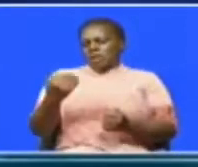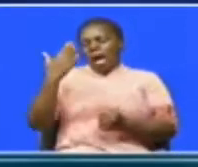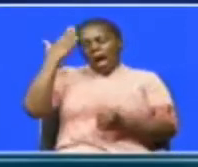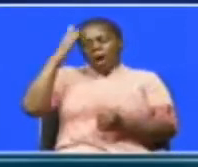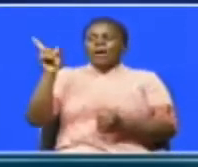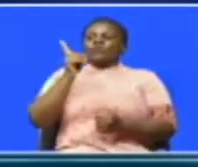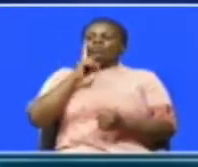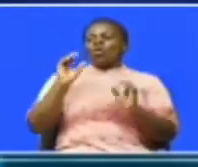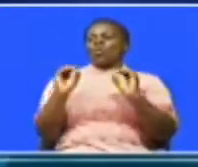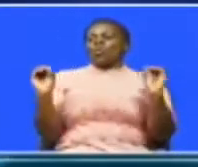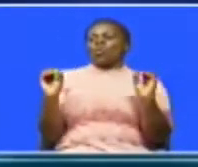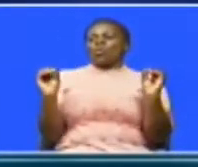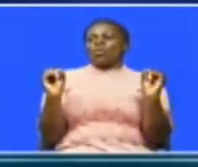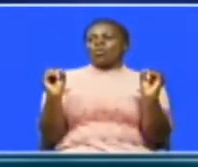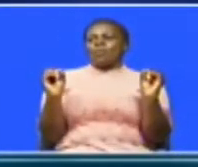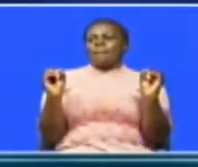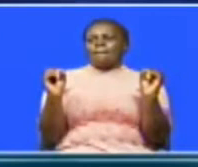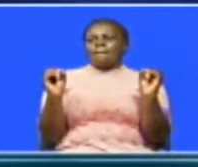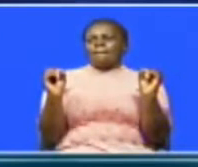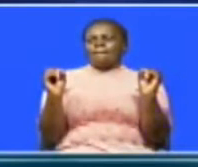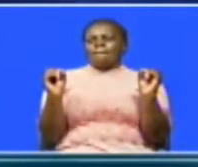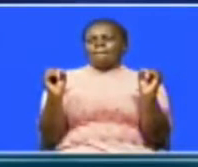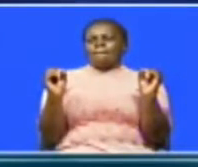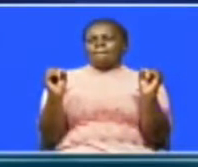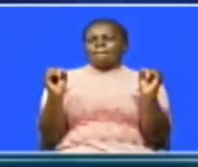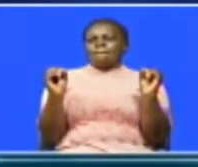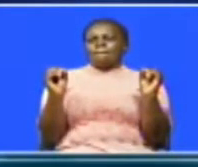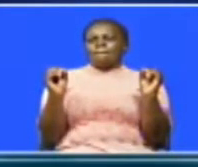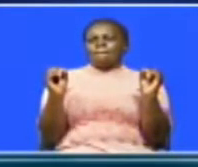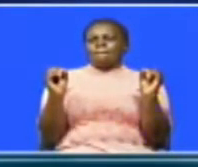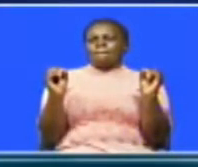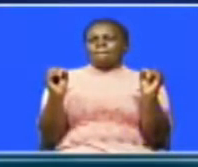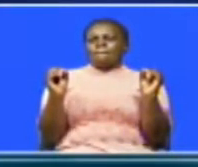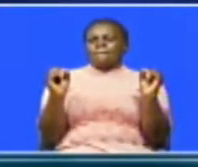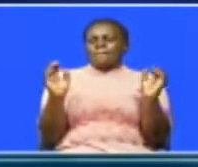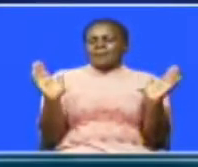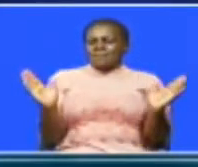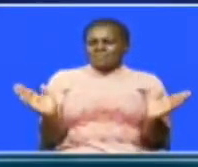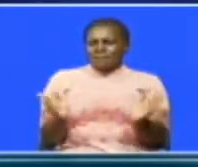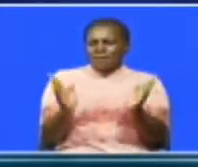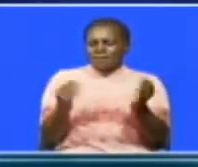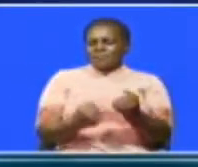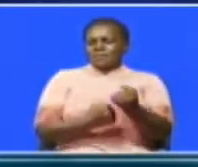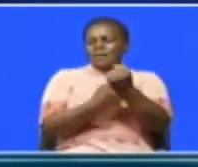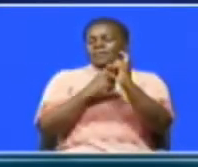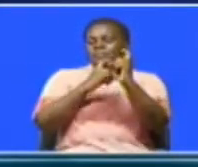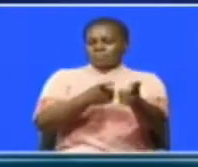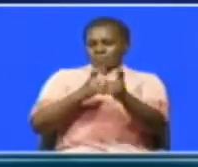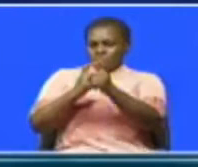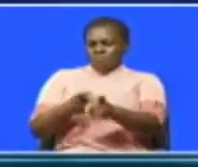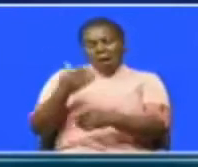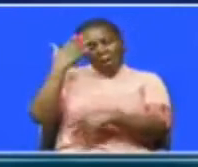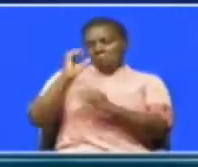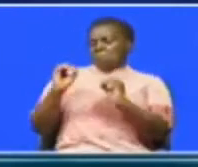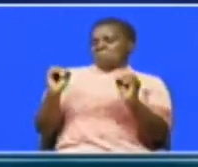kesho itakuwaaje. Your kids have a talent. I would urge you to support their talent. You